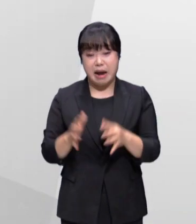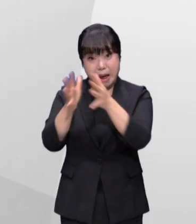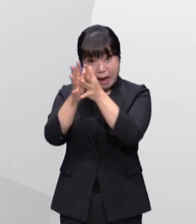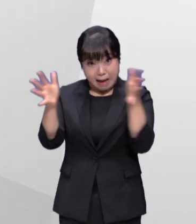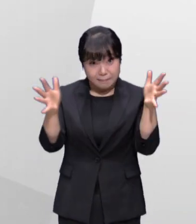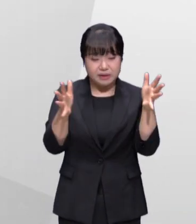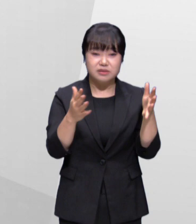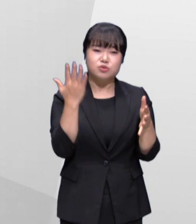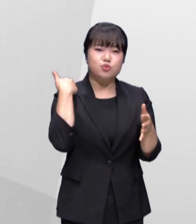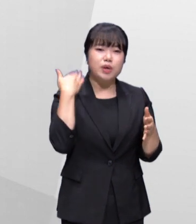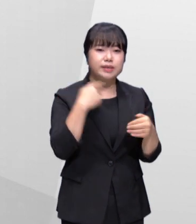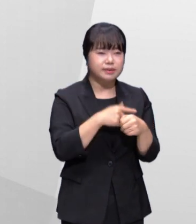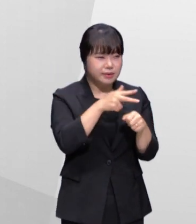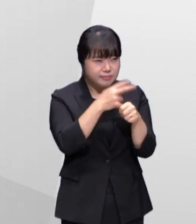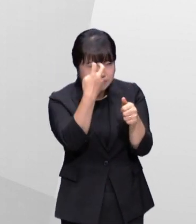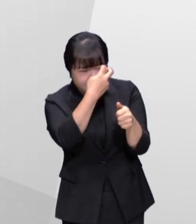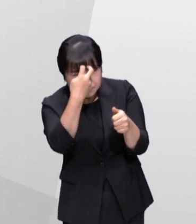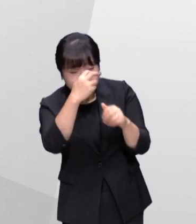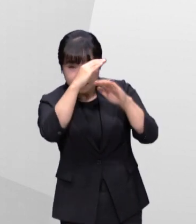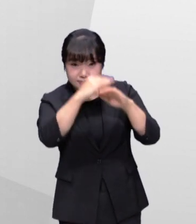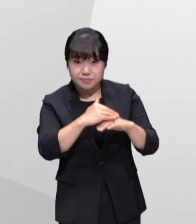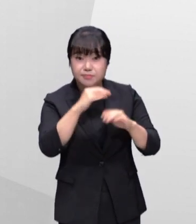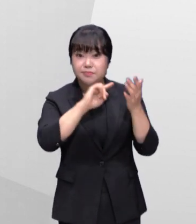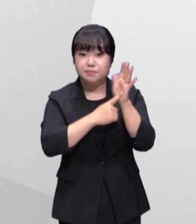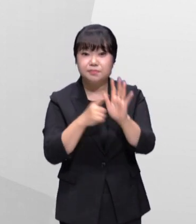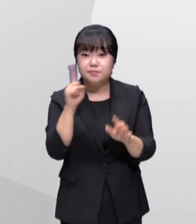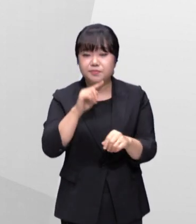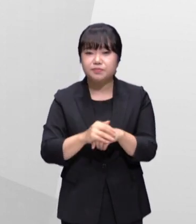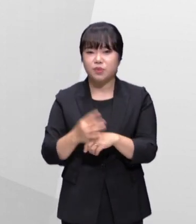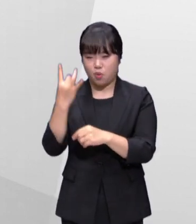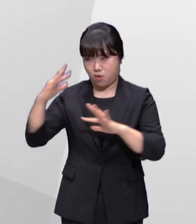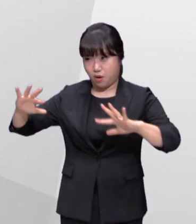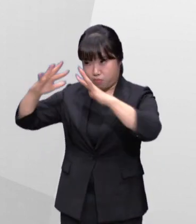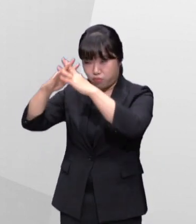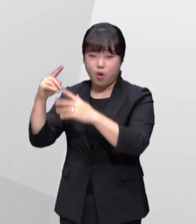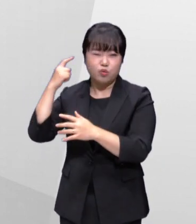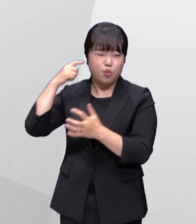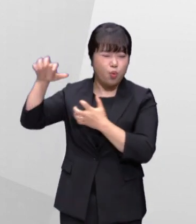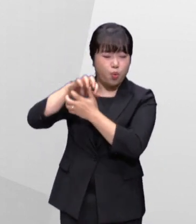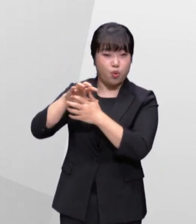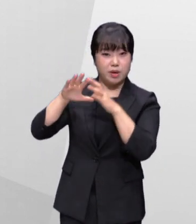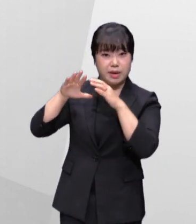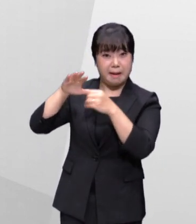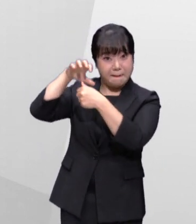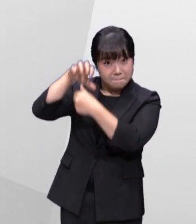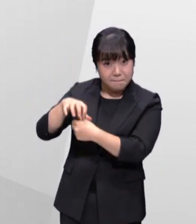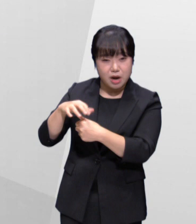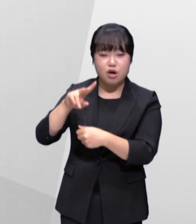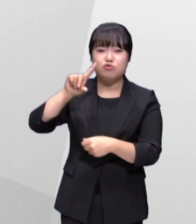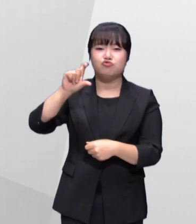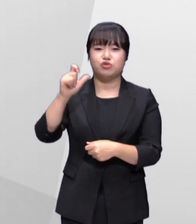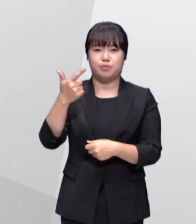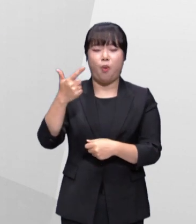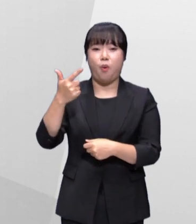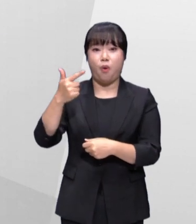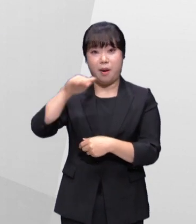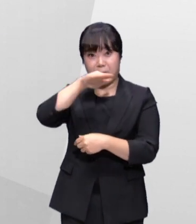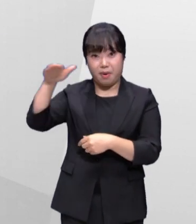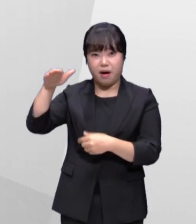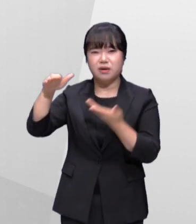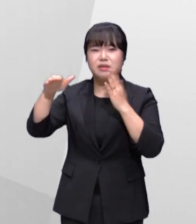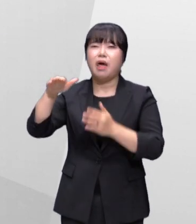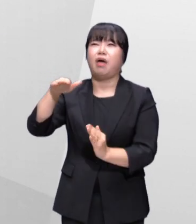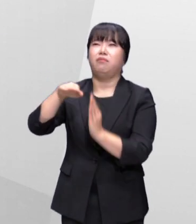아파트에서 최근 측정한 소음 기록입니다. 공사장 소음 규제 기준은 65dB, 하지만 대부분 65dB